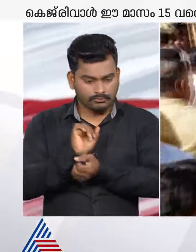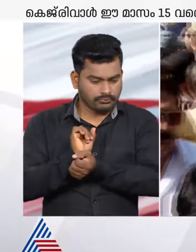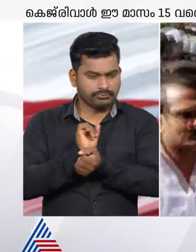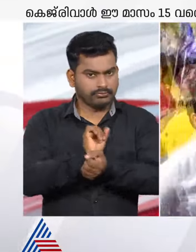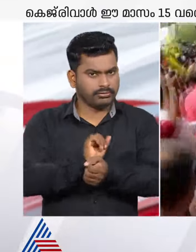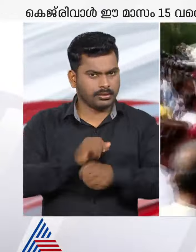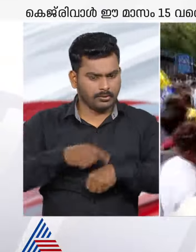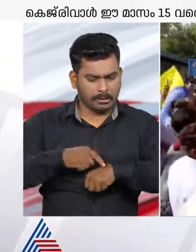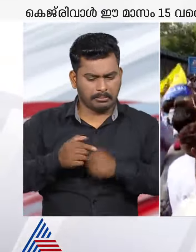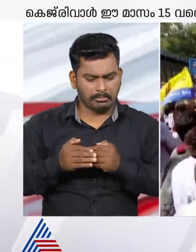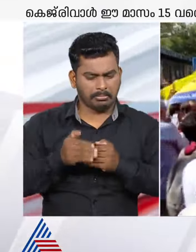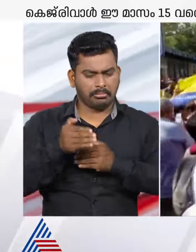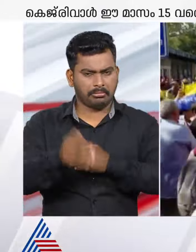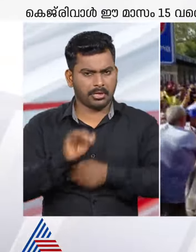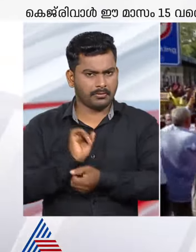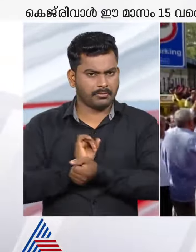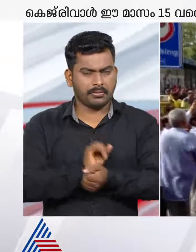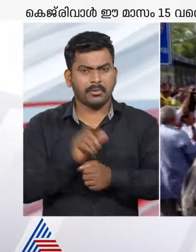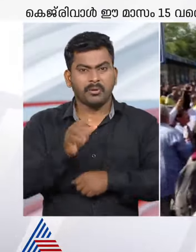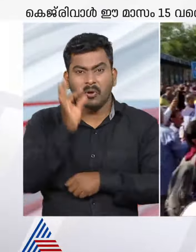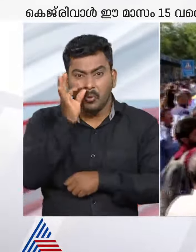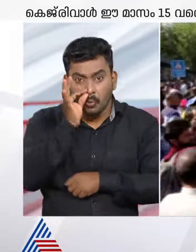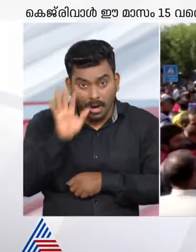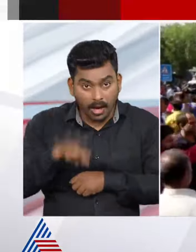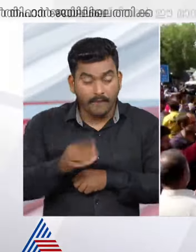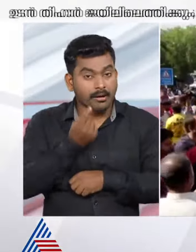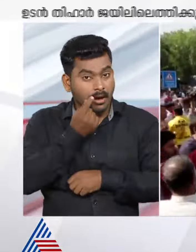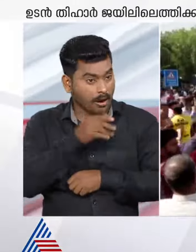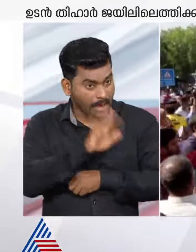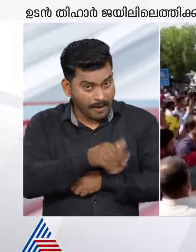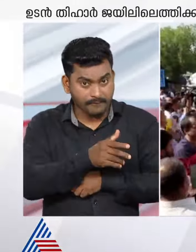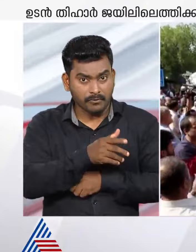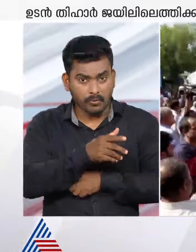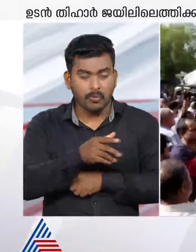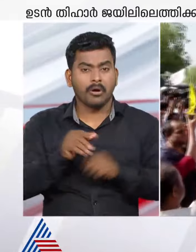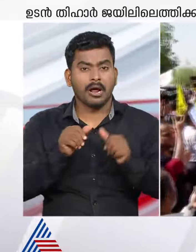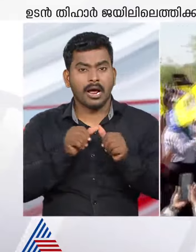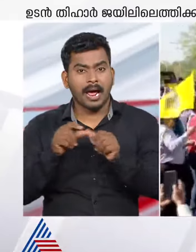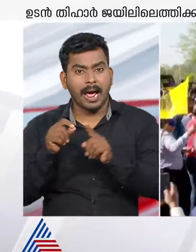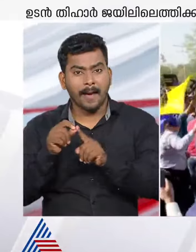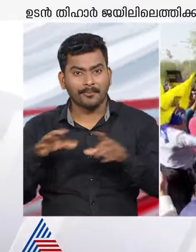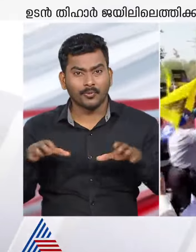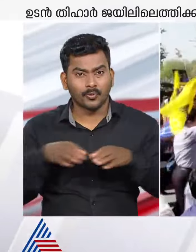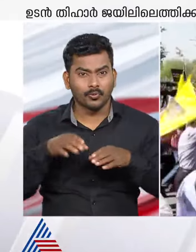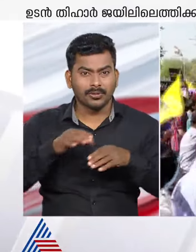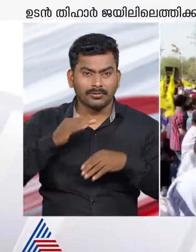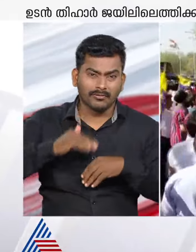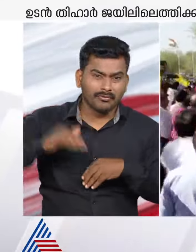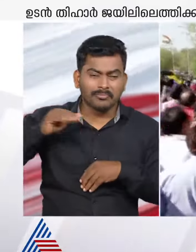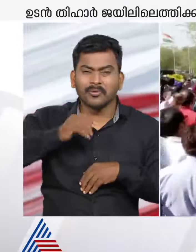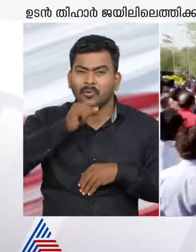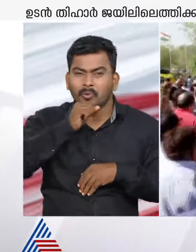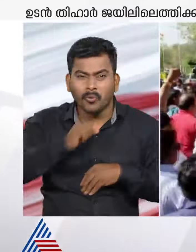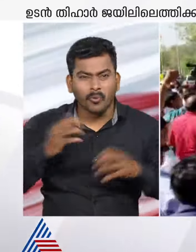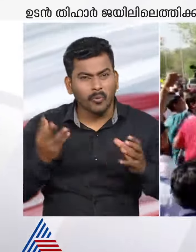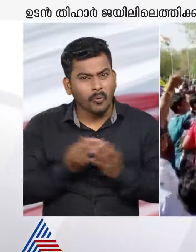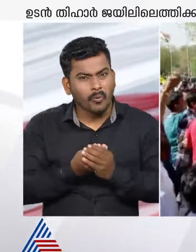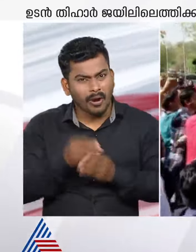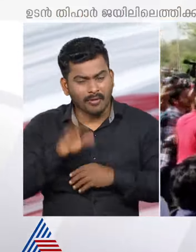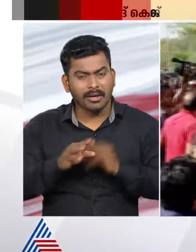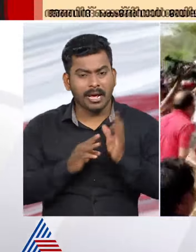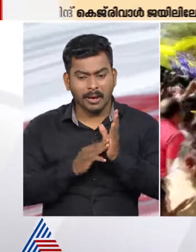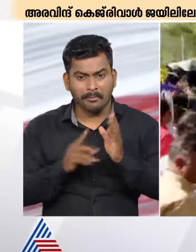നാടകീയമായ രംഗങ്ങളാണ് കാണുന്നത്. വനിതാ പ്രവർത്തകരുണ്ട്, ഒപ്പം തന്നെ ആം ആദ്മി പാർട്ടിയുടെ മുതിർന്ന പ്രവർത്തകരടക്കം നിയമസഭാ